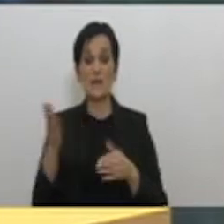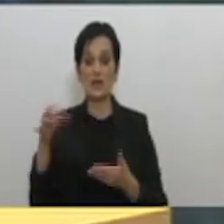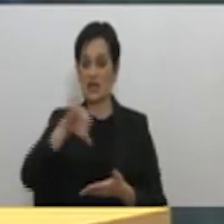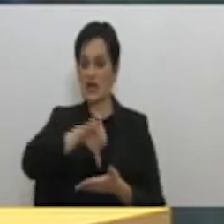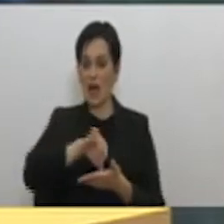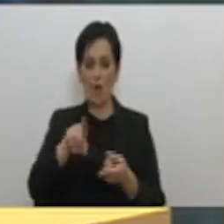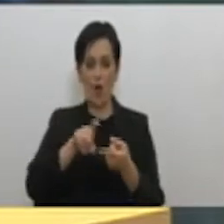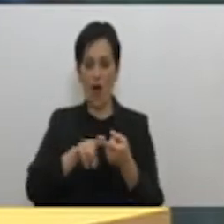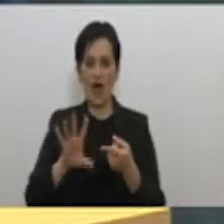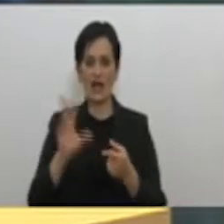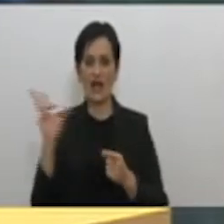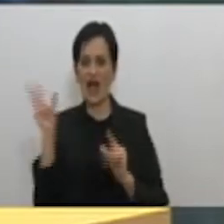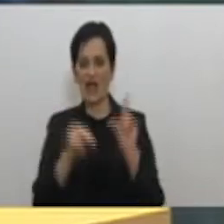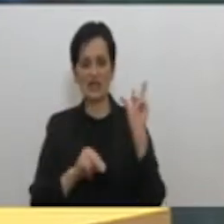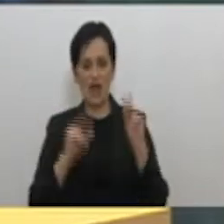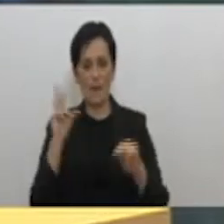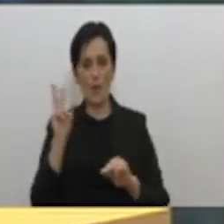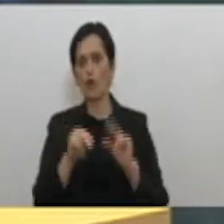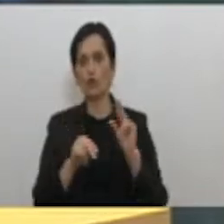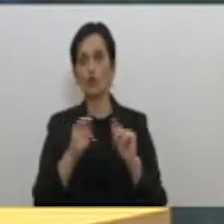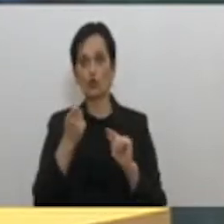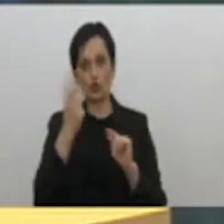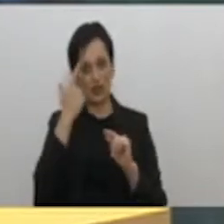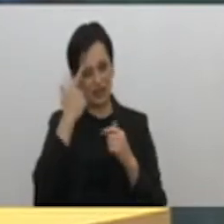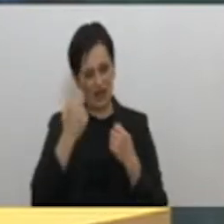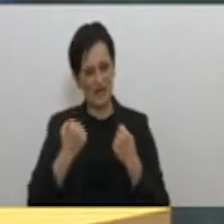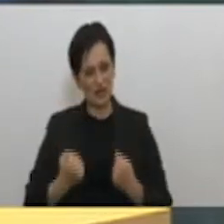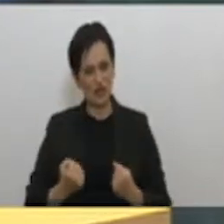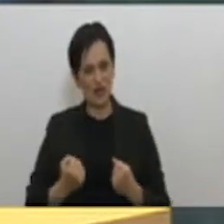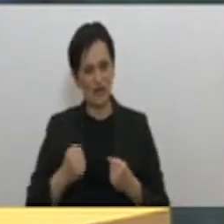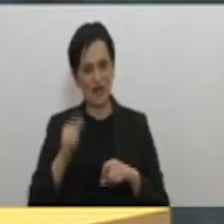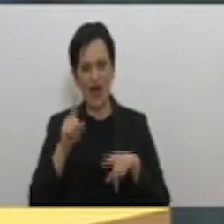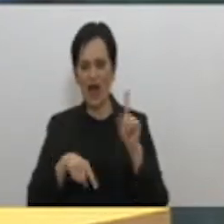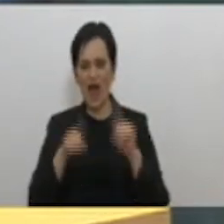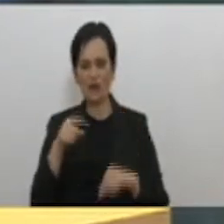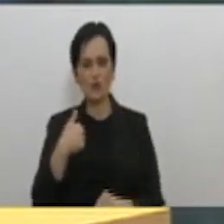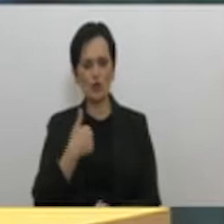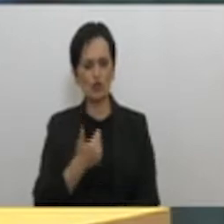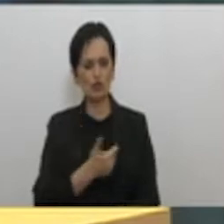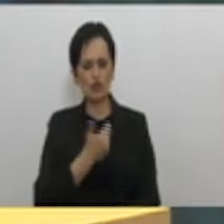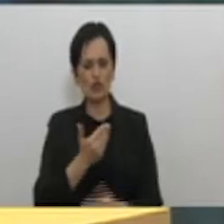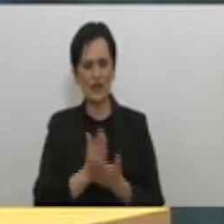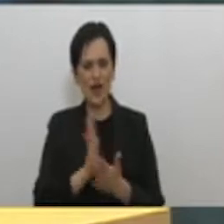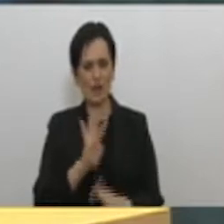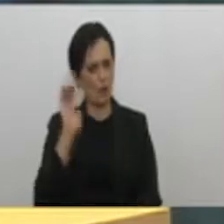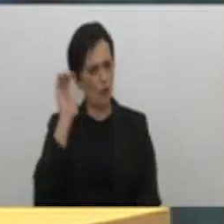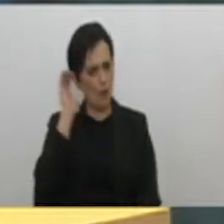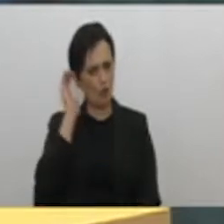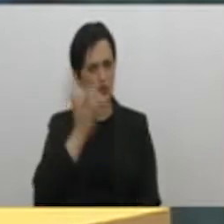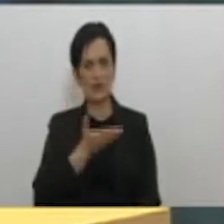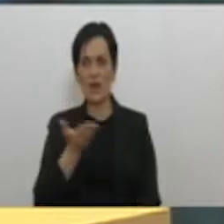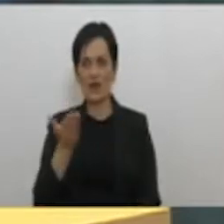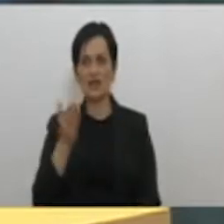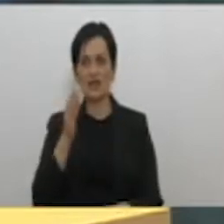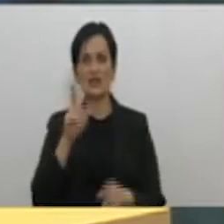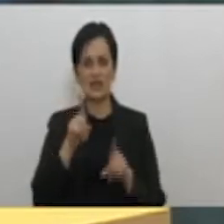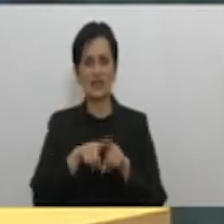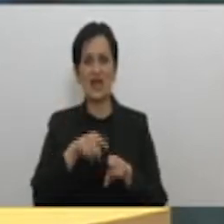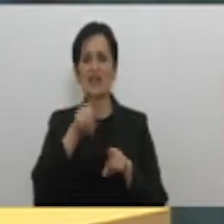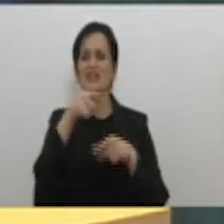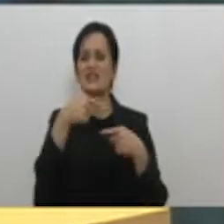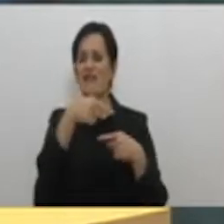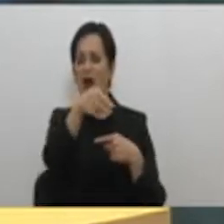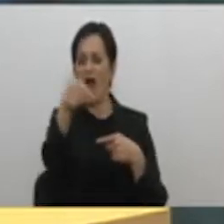ეს წამოძახილები და ეს ის და ცოტა თავი შეიკავეთ, იმიტომ რომ ხანდახან არ მაქვს სურვილი ამის მოსმენის და საერთოდ სხვაგანაც როა ეს